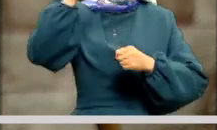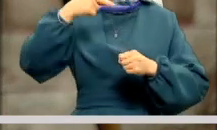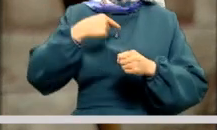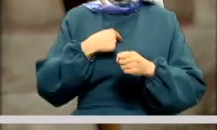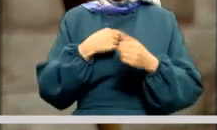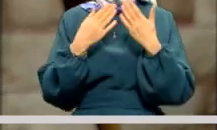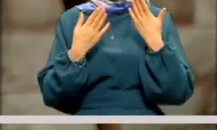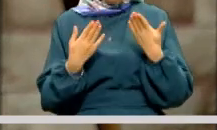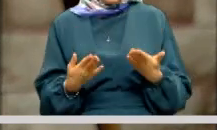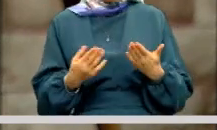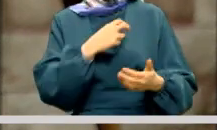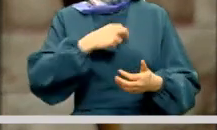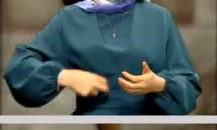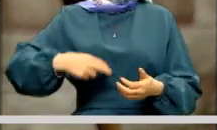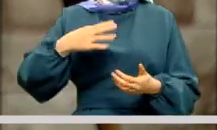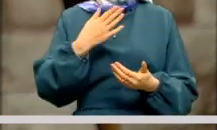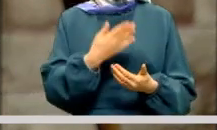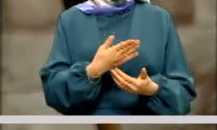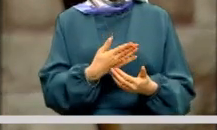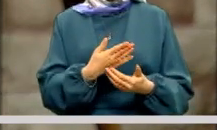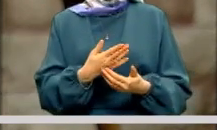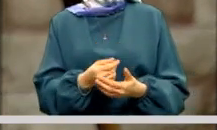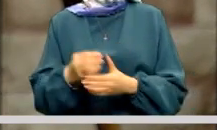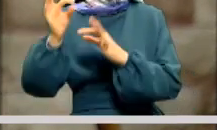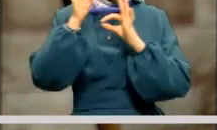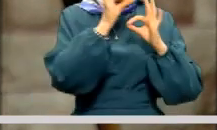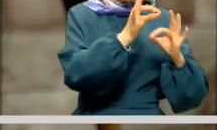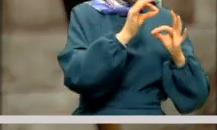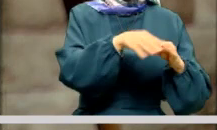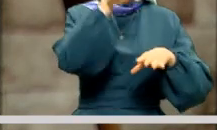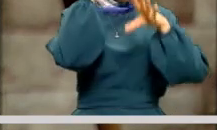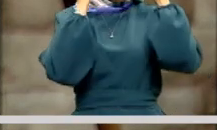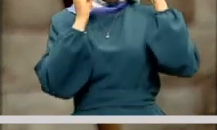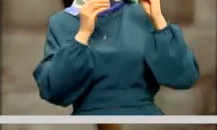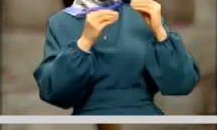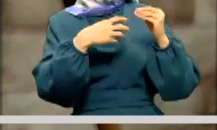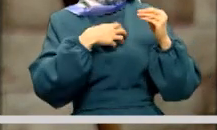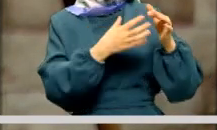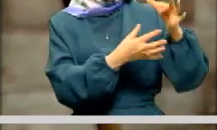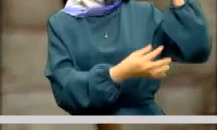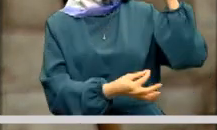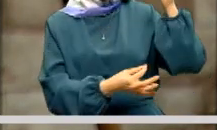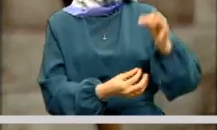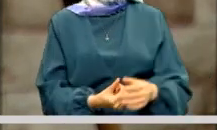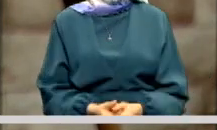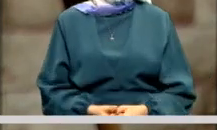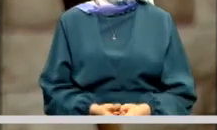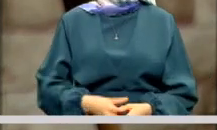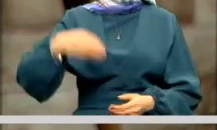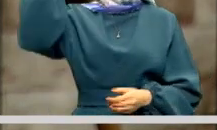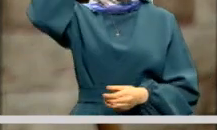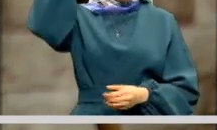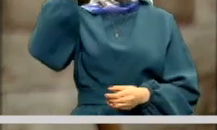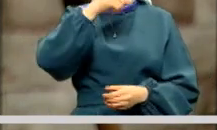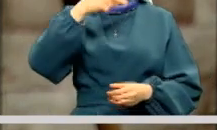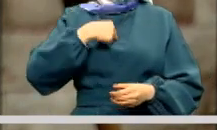yani peygamberlerin Varisleri ulemadır ilim sahiplerine ilim insanlarına hocalara